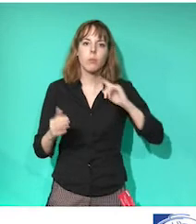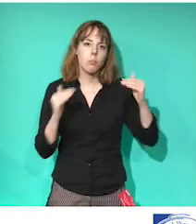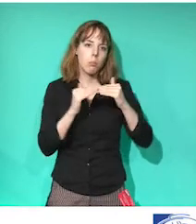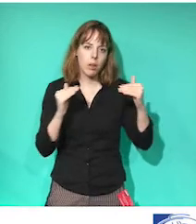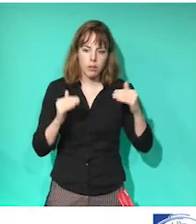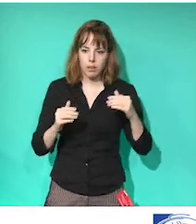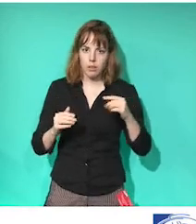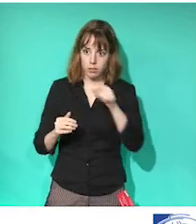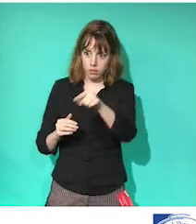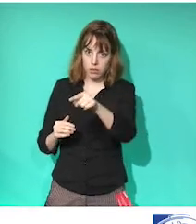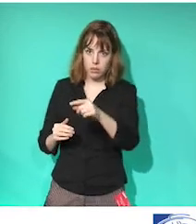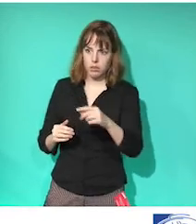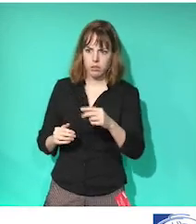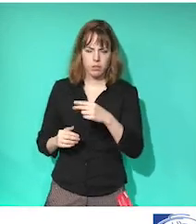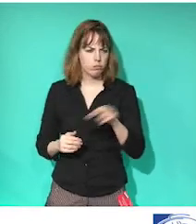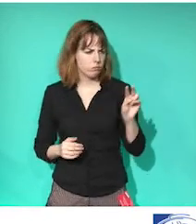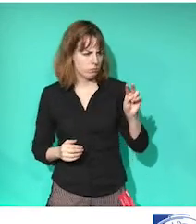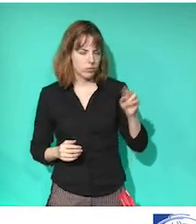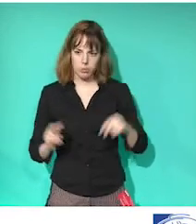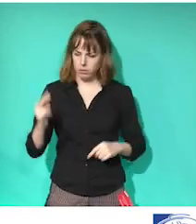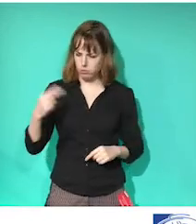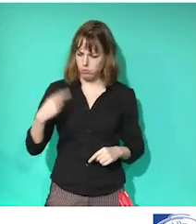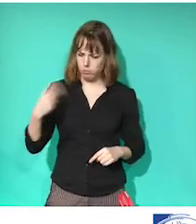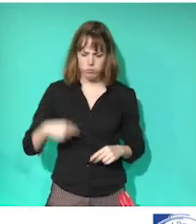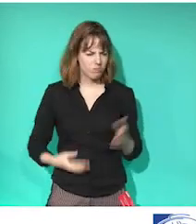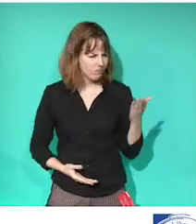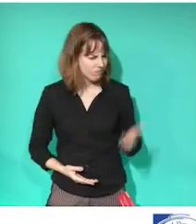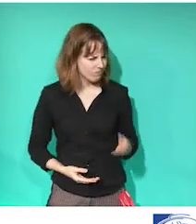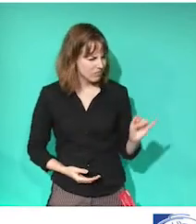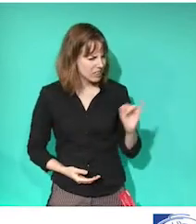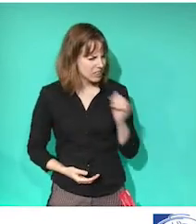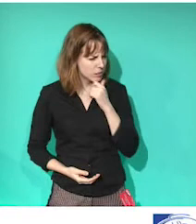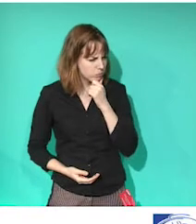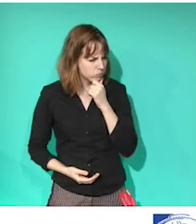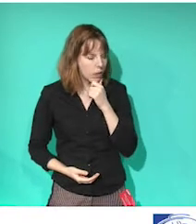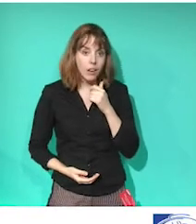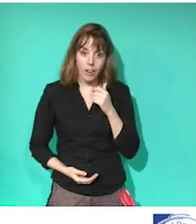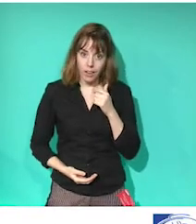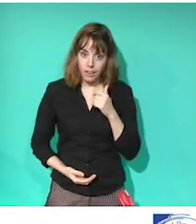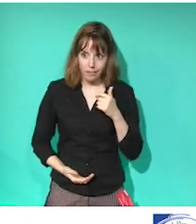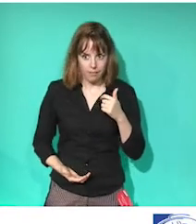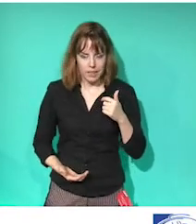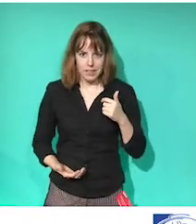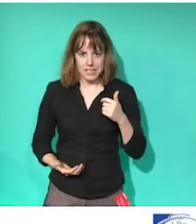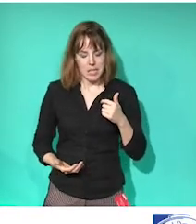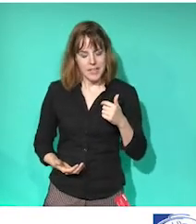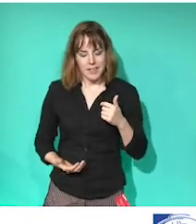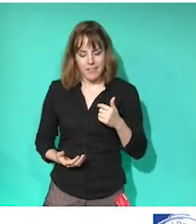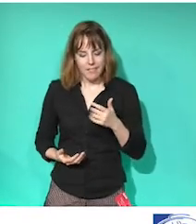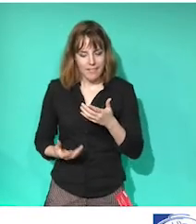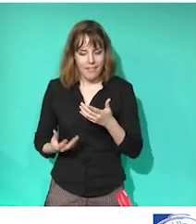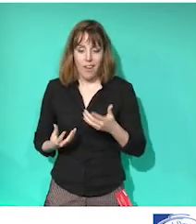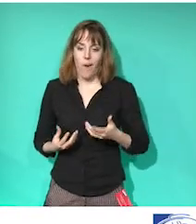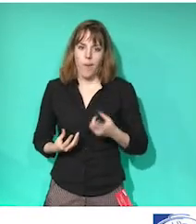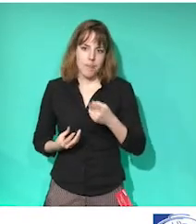son siège, je me regardais en disant « Mais c'est qui cette nana ?» Et la scène avait, malheureusement pour lui,